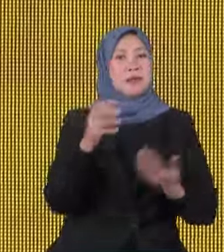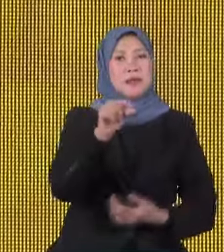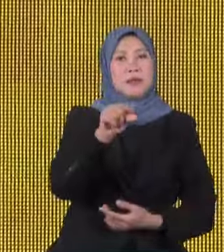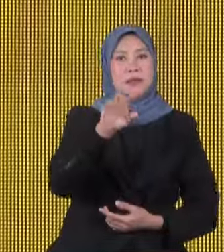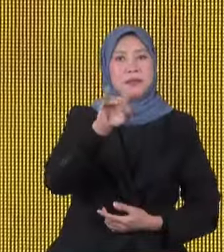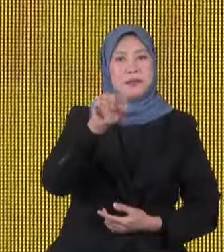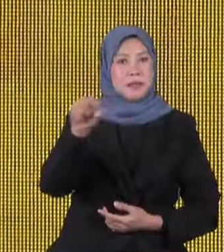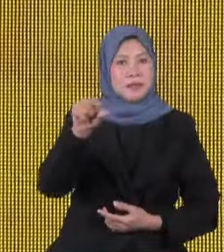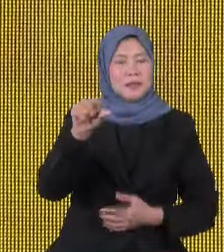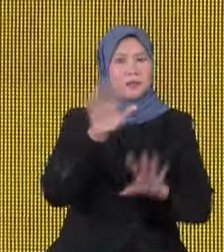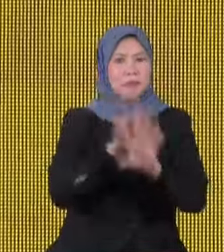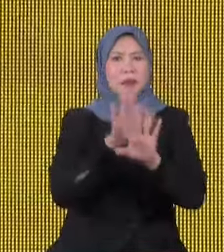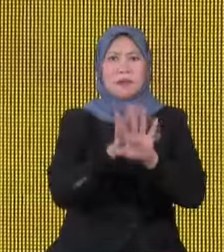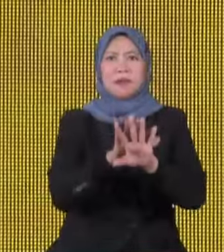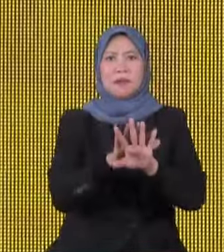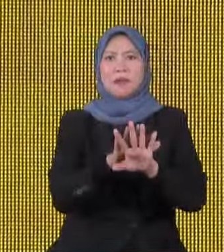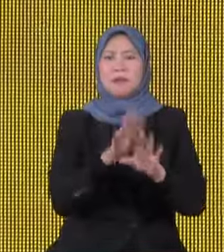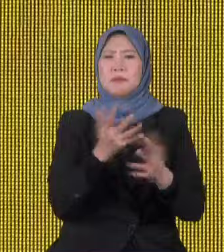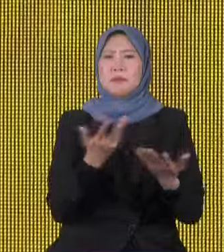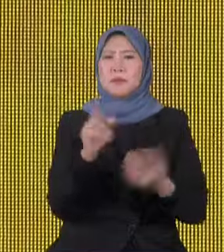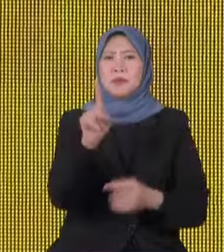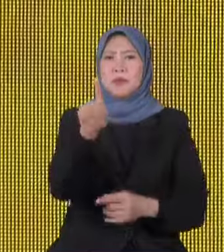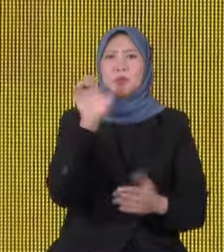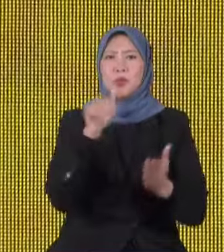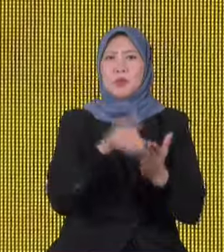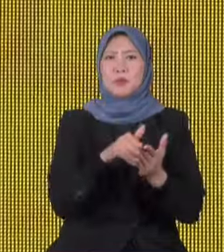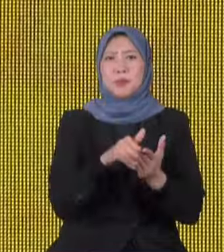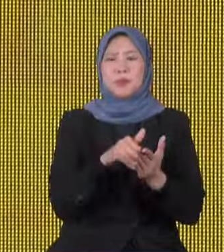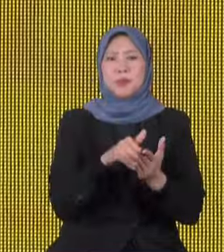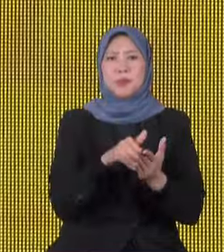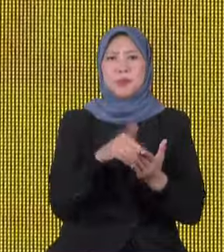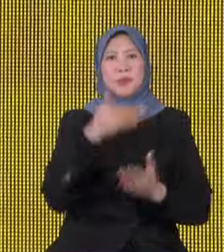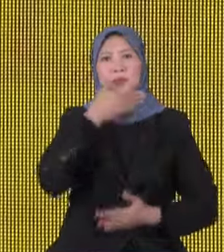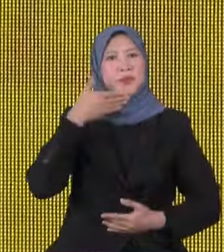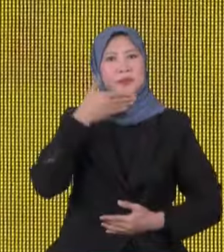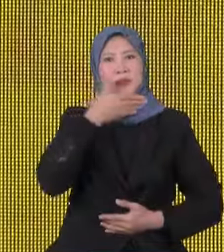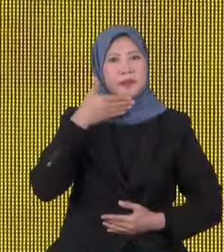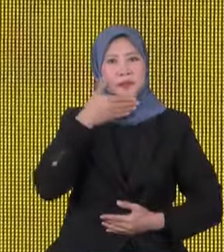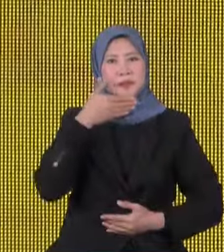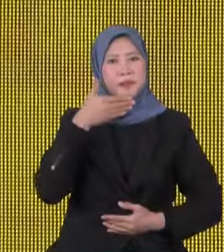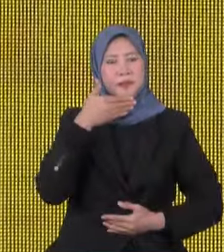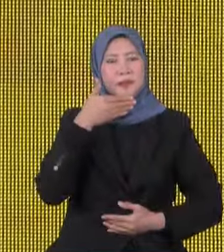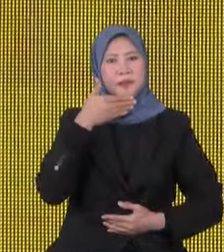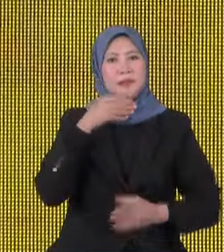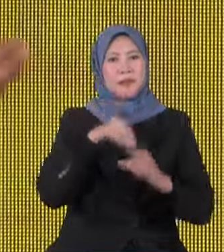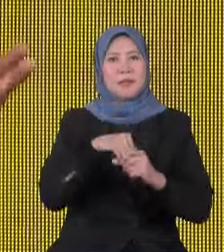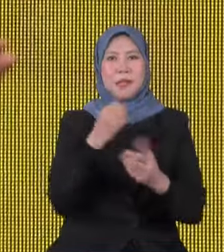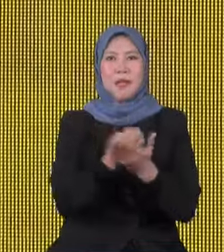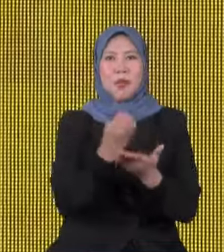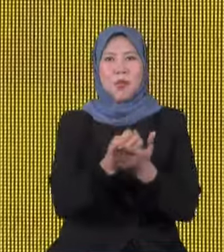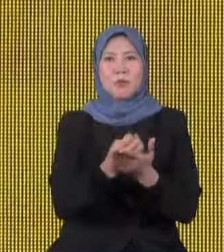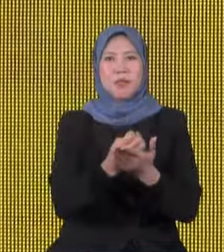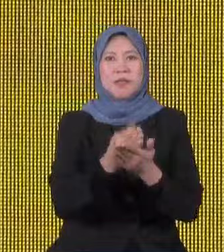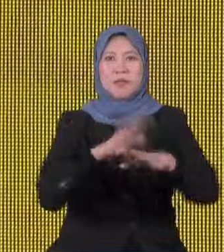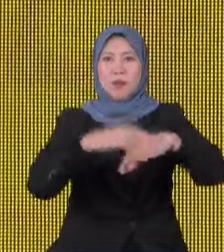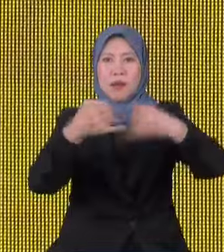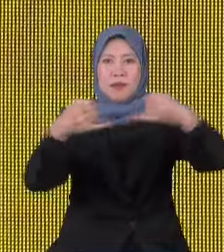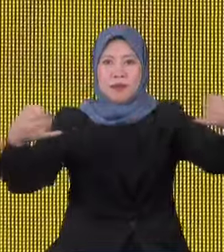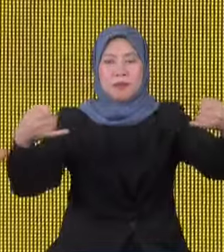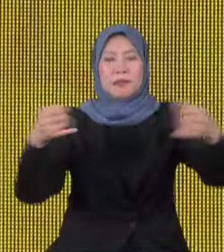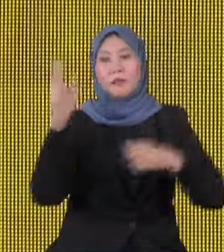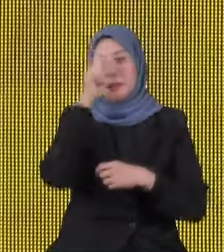kerana puluhan ribu, malah mencecah 100,000 anak-anak muda dalam ekonomi gig.